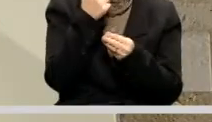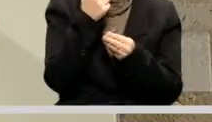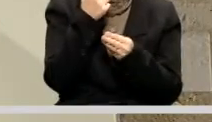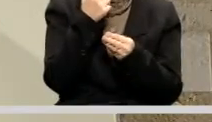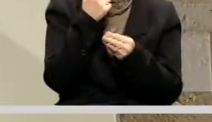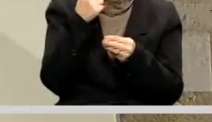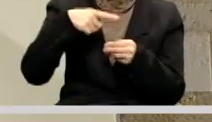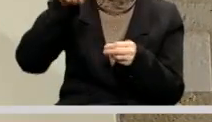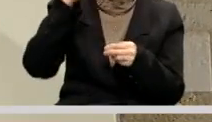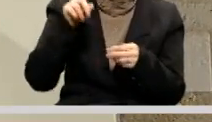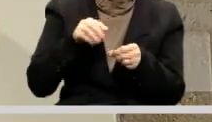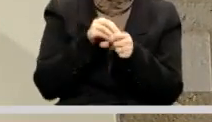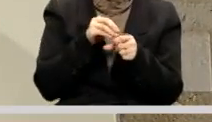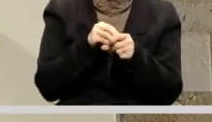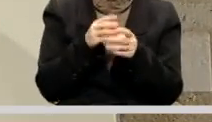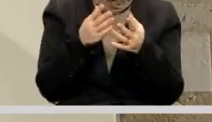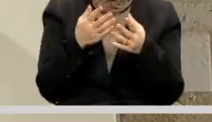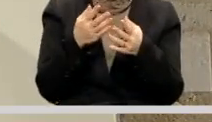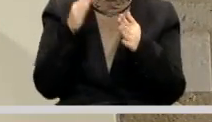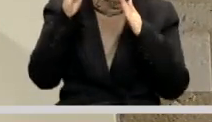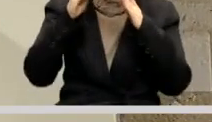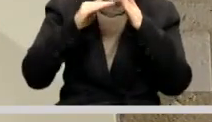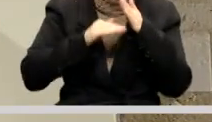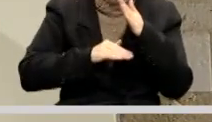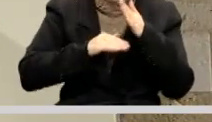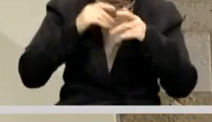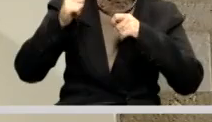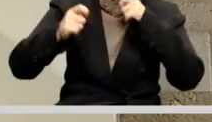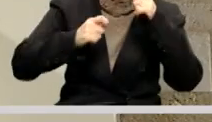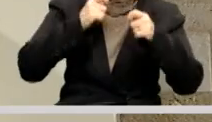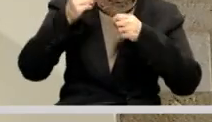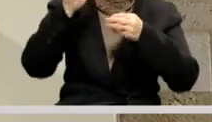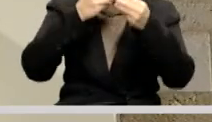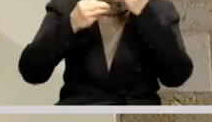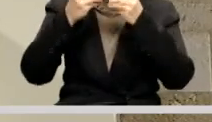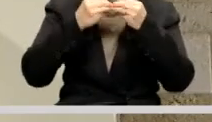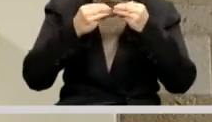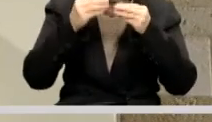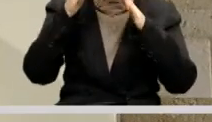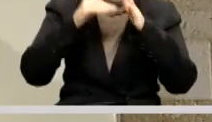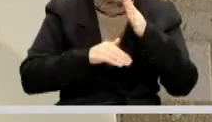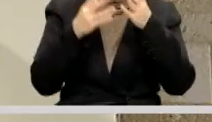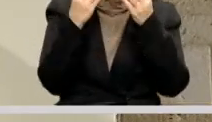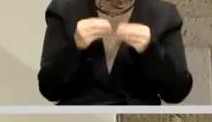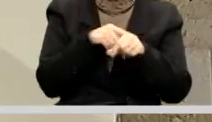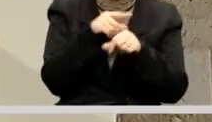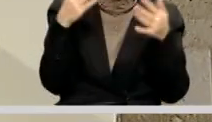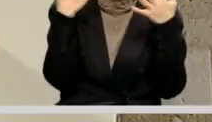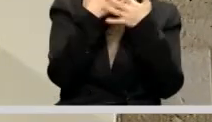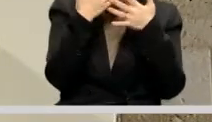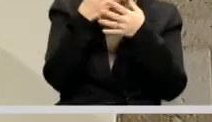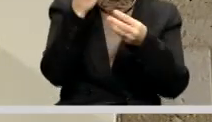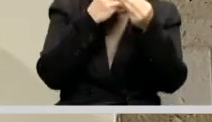yetersiz enerji almış olmaktan kaynaklı. Yani siz gün boyu streslisiniz, koşturuyorsunuz ve bununla beraber herhangi bir besin